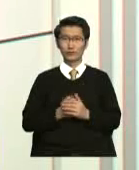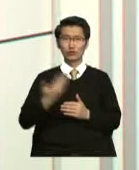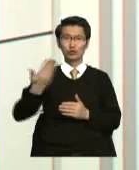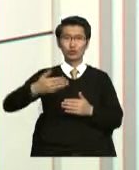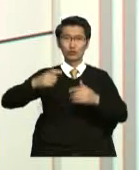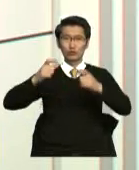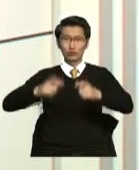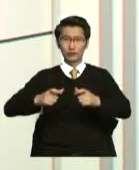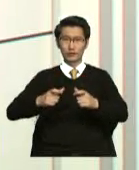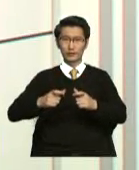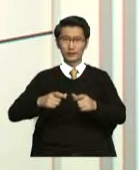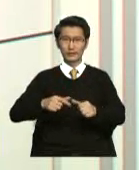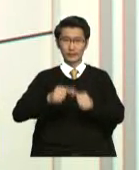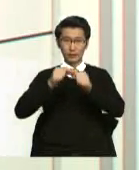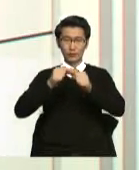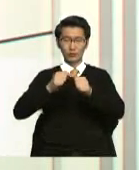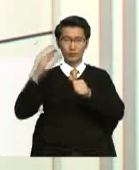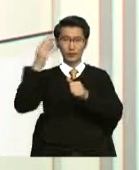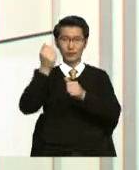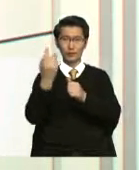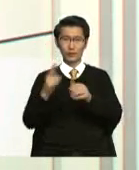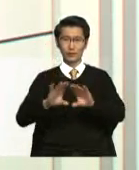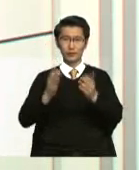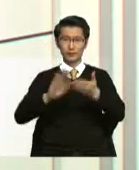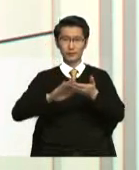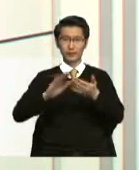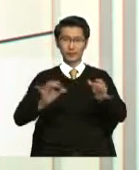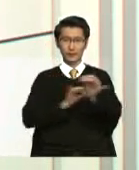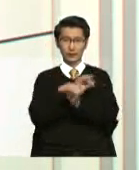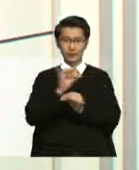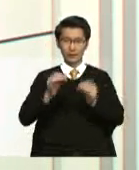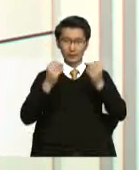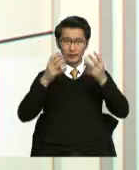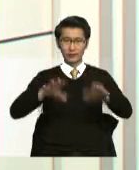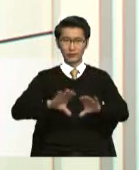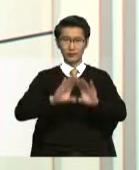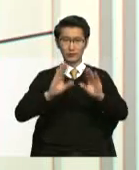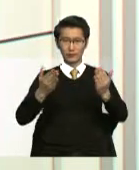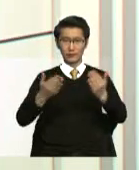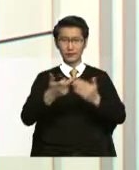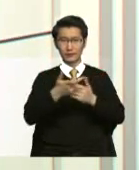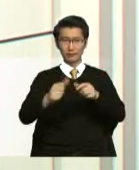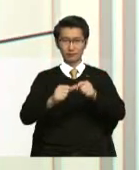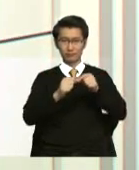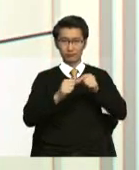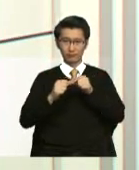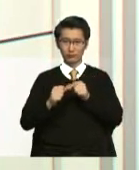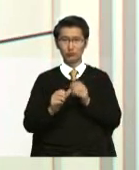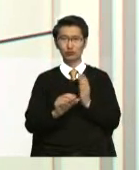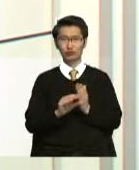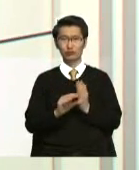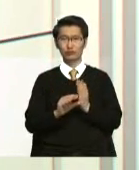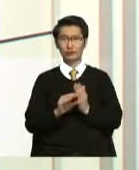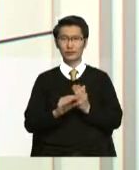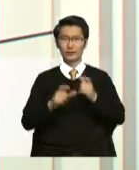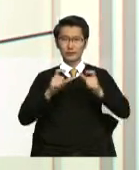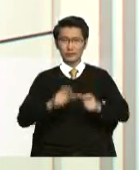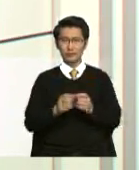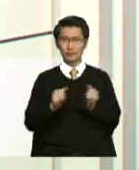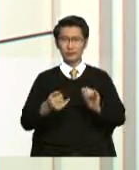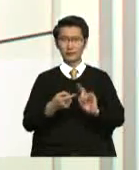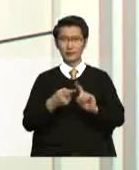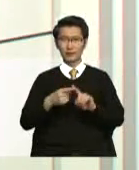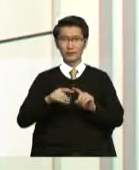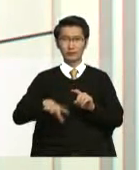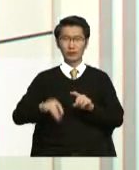그러고 에서 채용 박람회가 열렸습니다 한 백화점이 신규 개점 하면서 대규모 채용을 진행한 건데요 지역 주민에